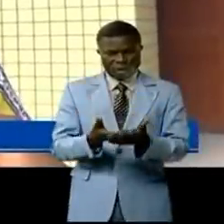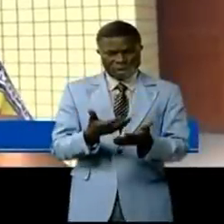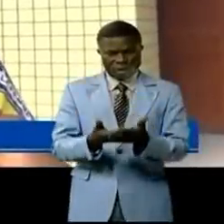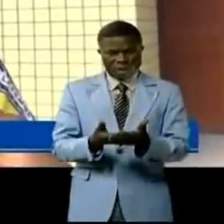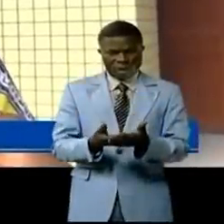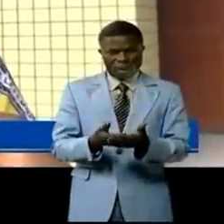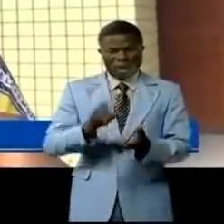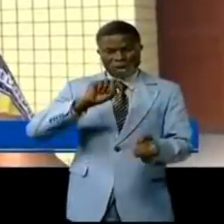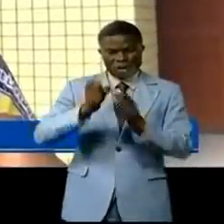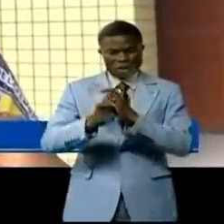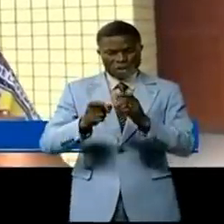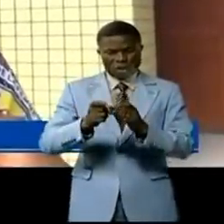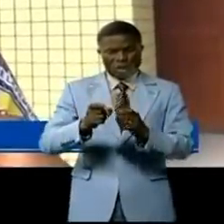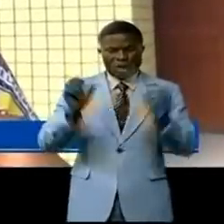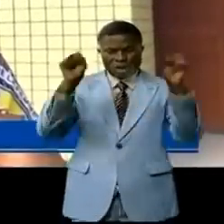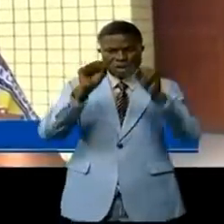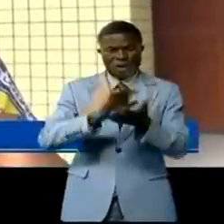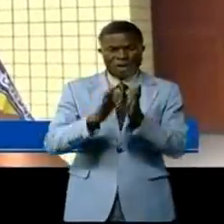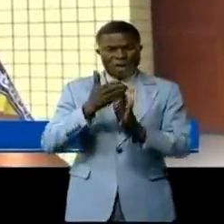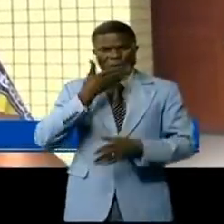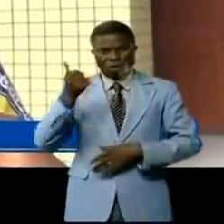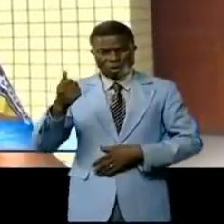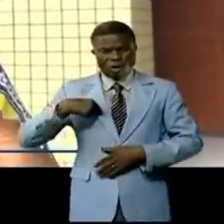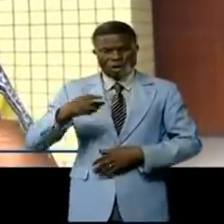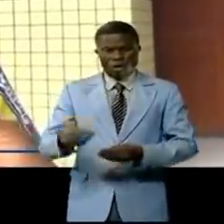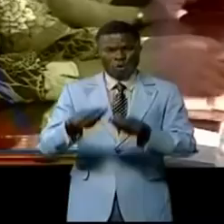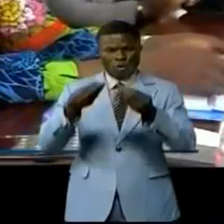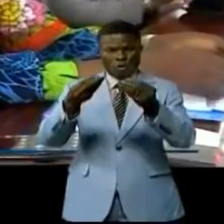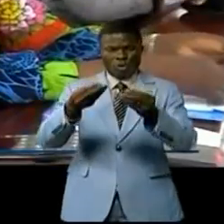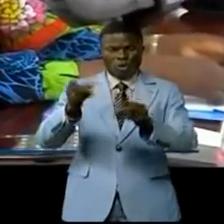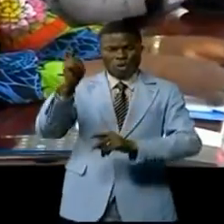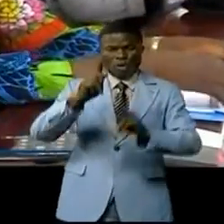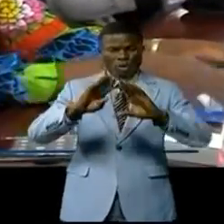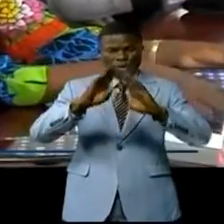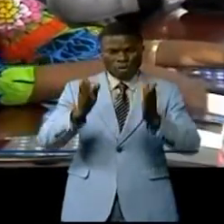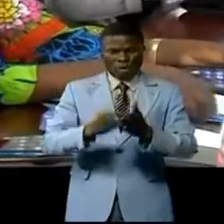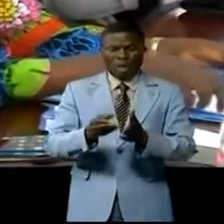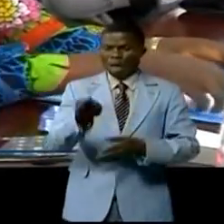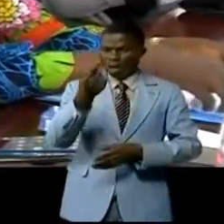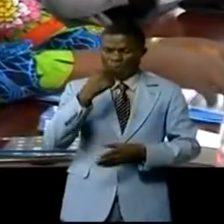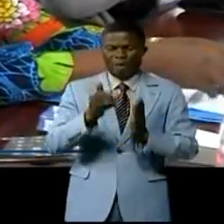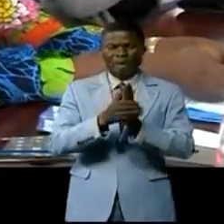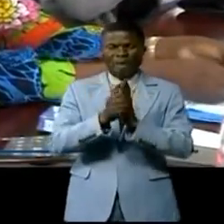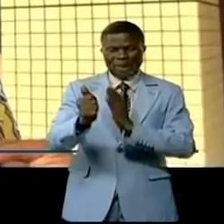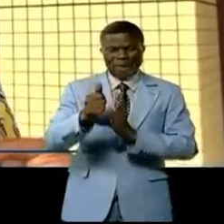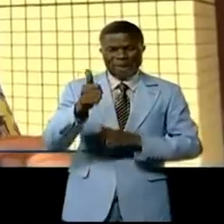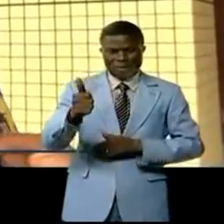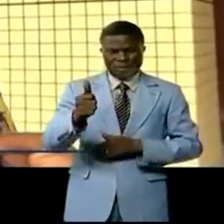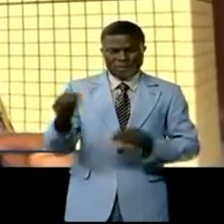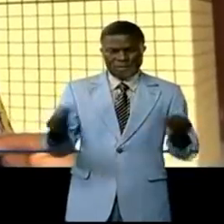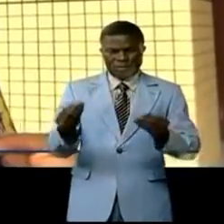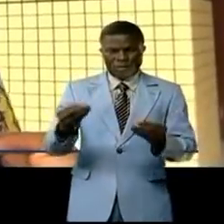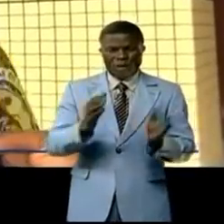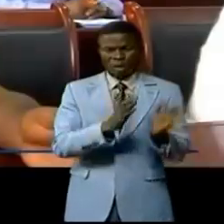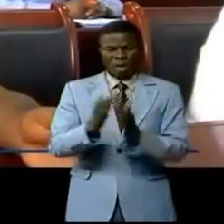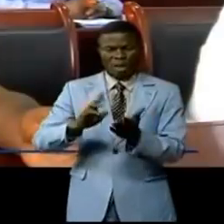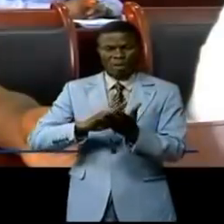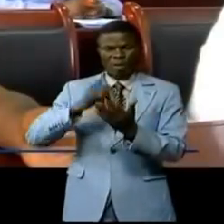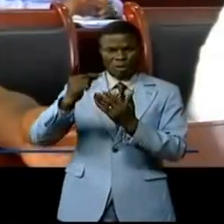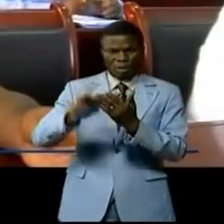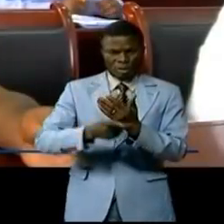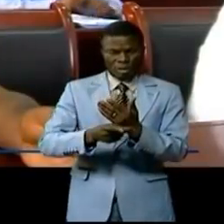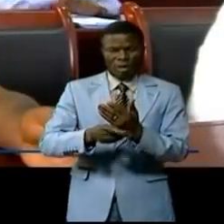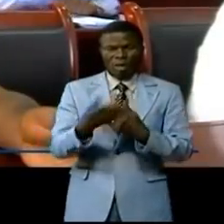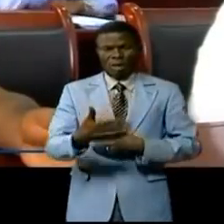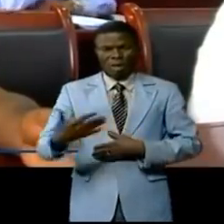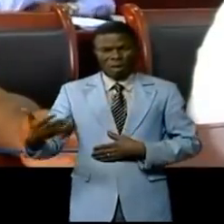qu'en améliorant ce système, nous allons apporter à la population les soins de qualité, qu'on puisse élaborer un instrument